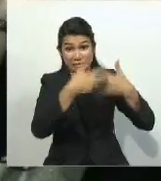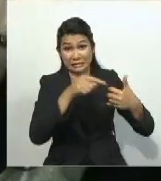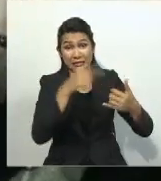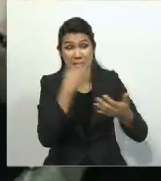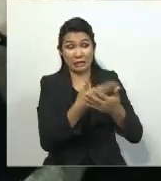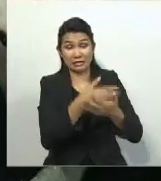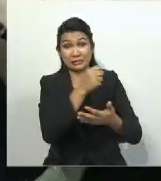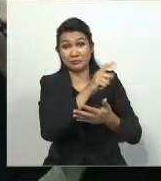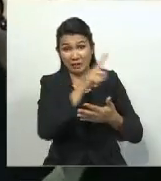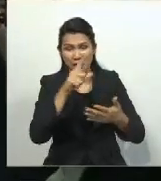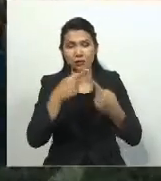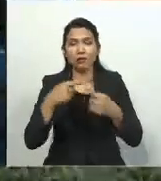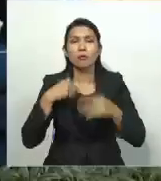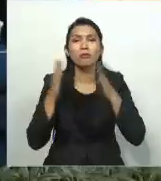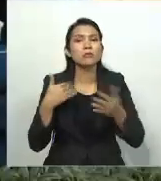ได้